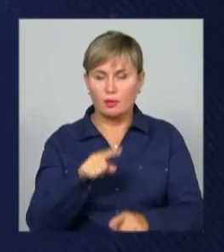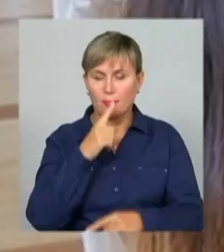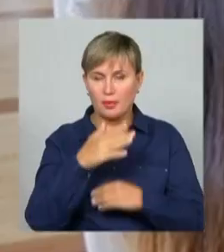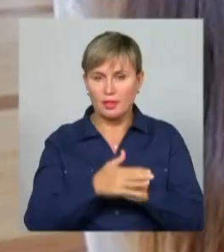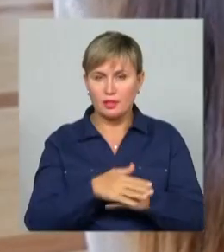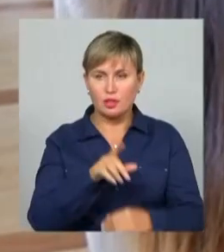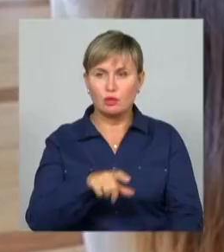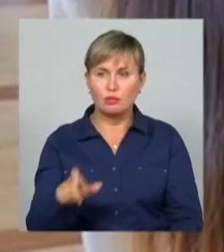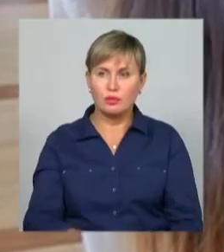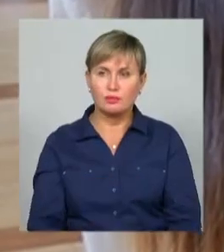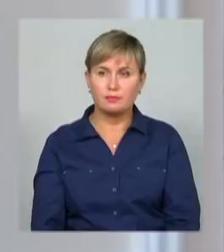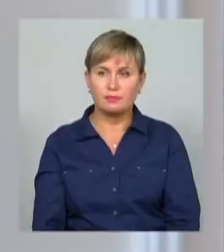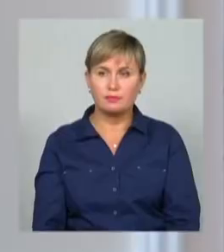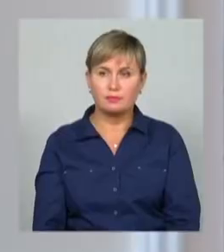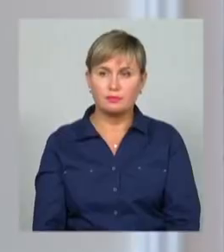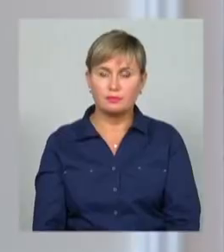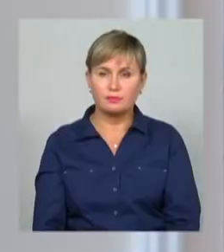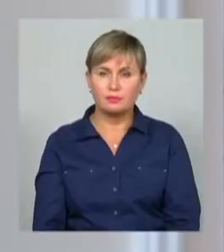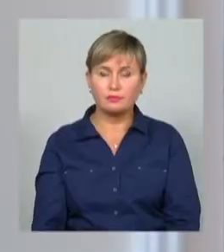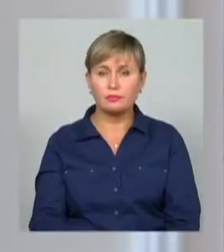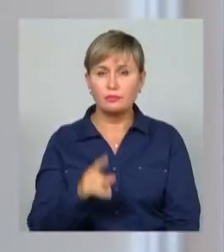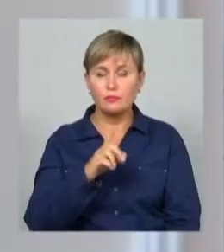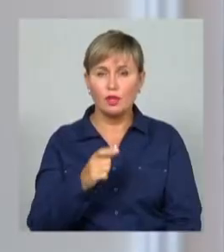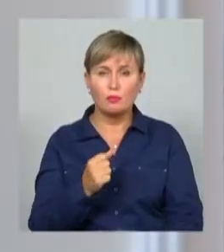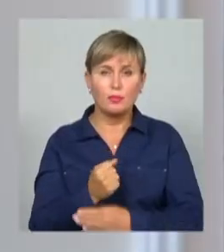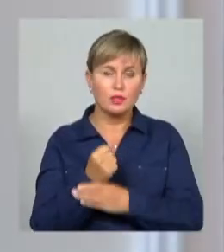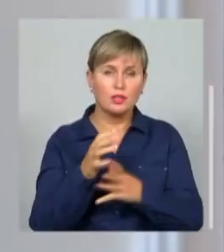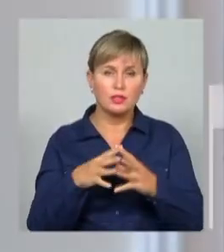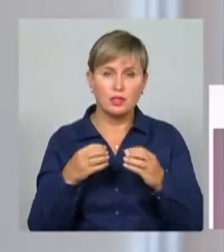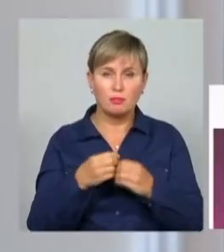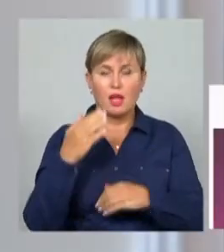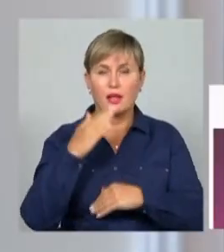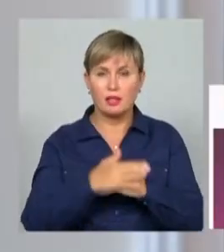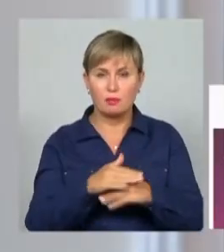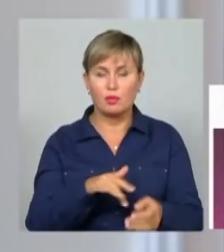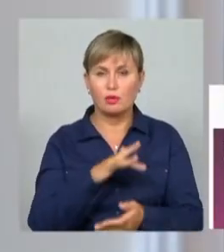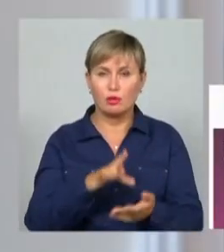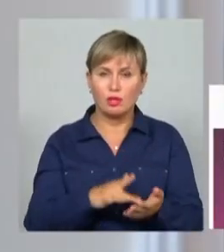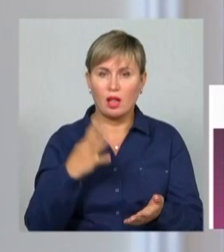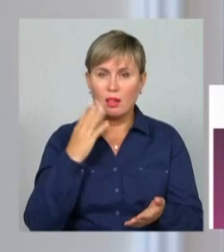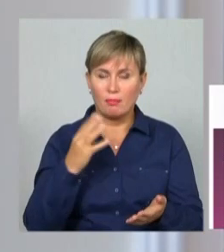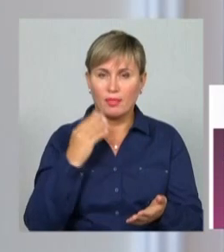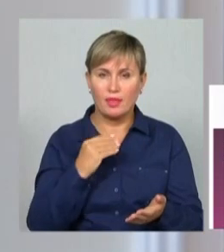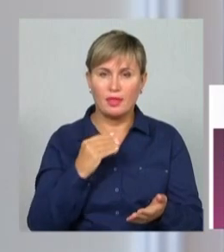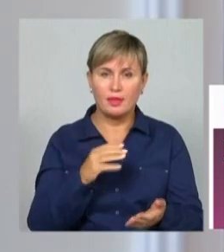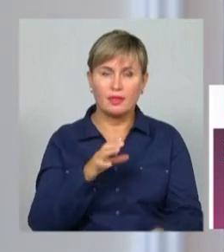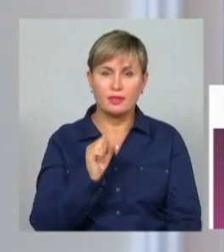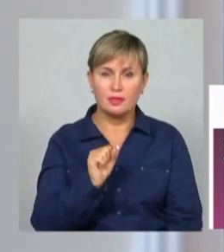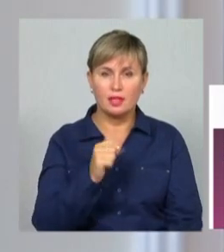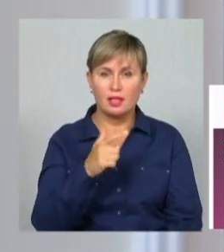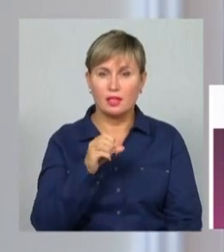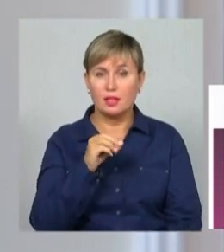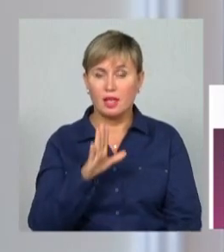погибших сотрудников. Чтобы поддержать семьи акимом города Алматы Сагентаевым